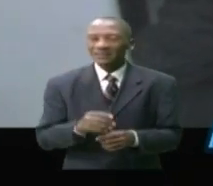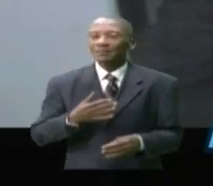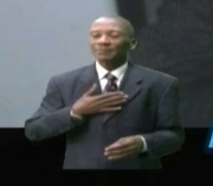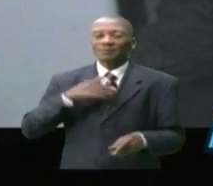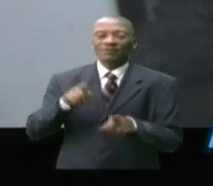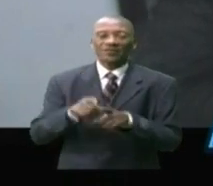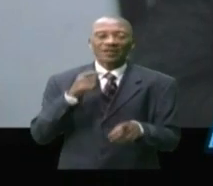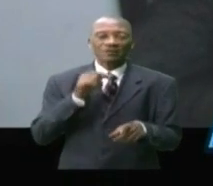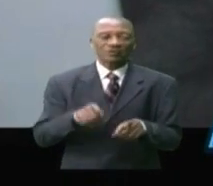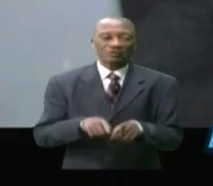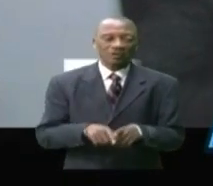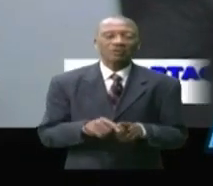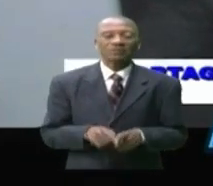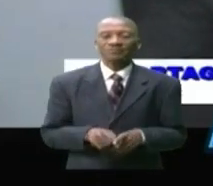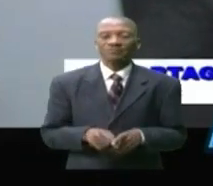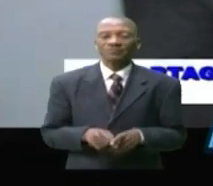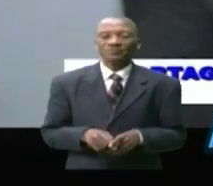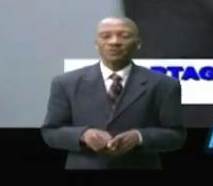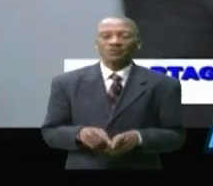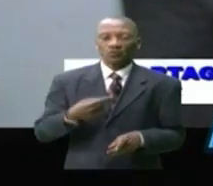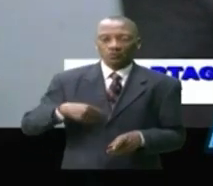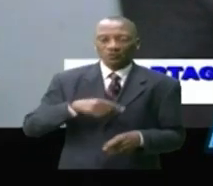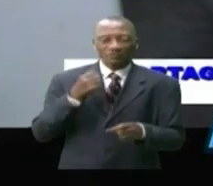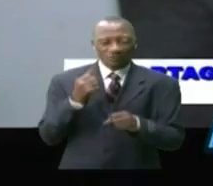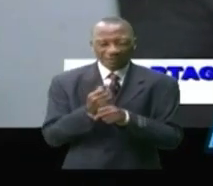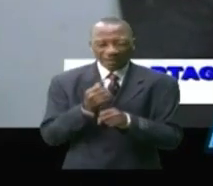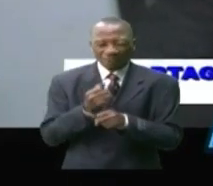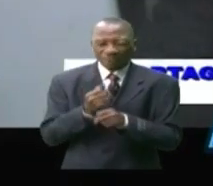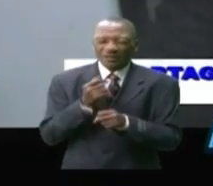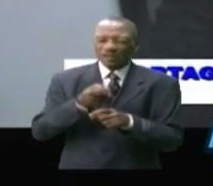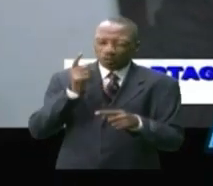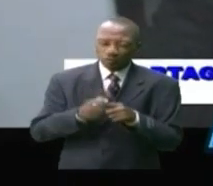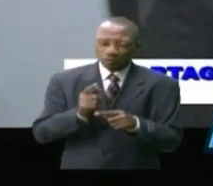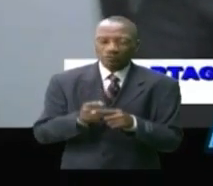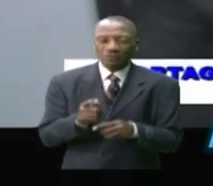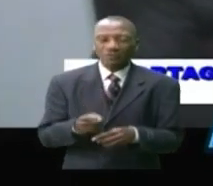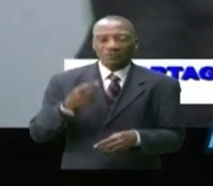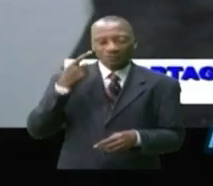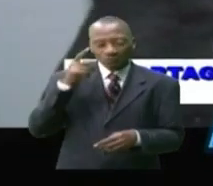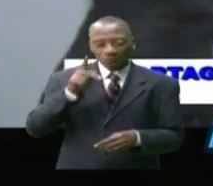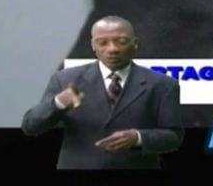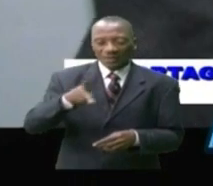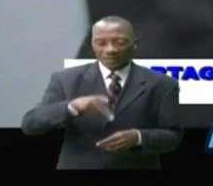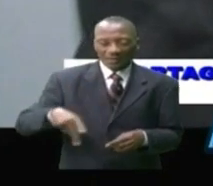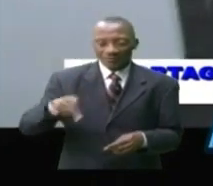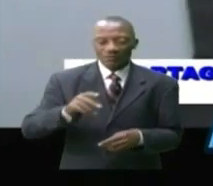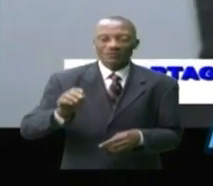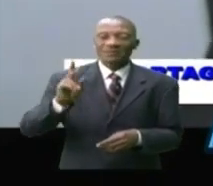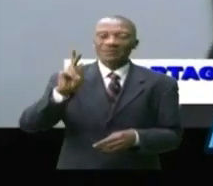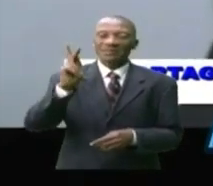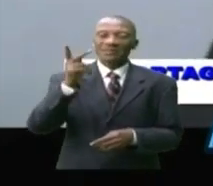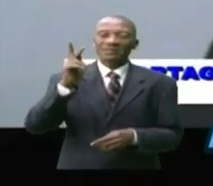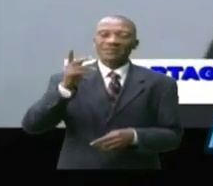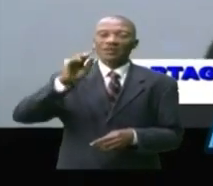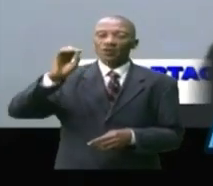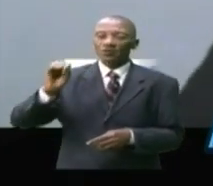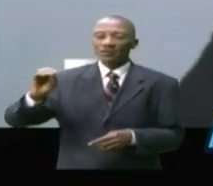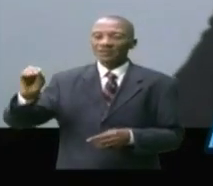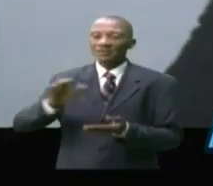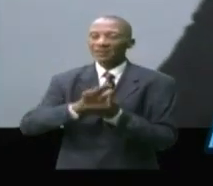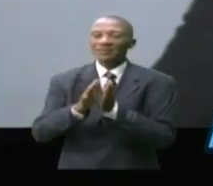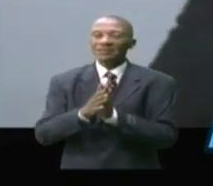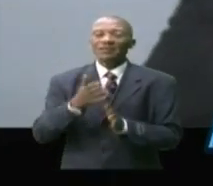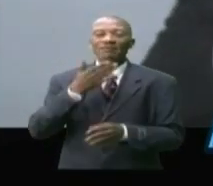pour relayer la Convention 102 de l'ONU qui stipule qu'il n'y a pas de paix sociale et sans